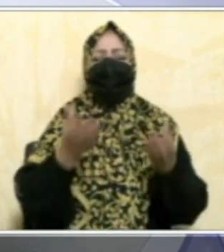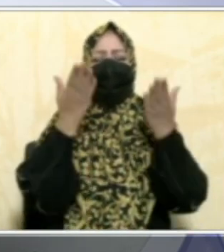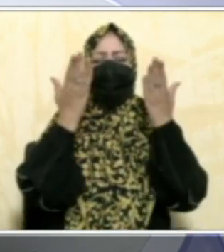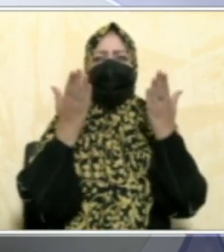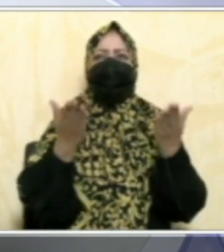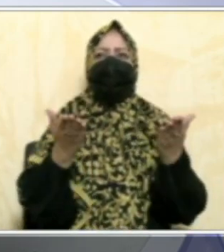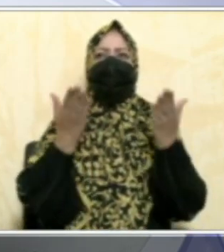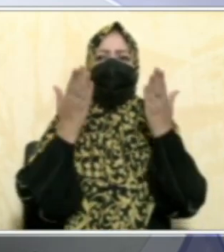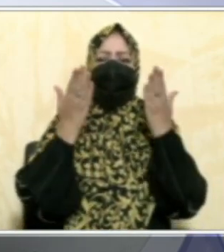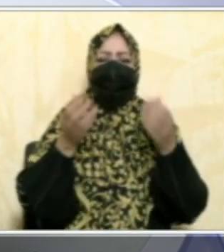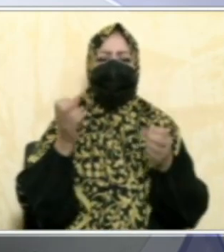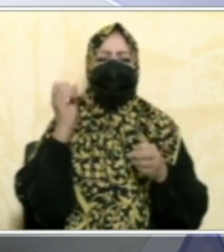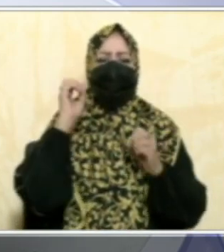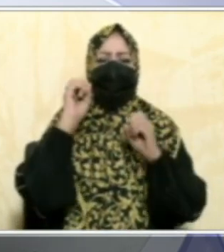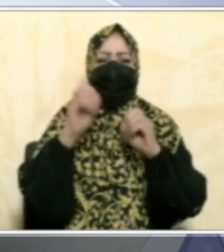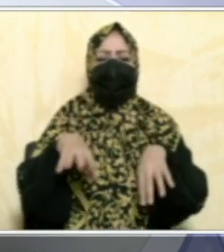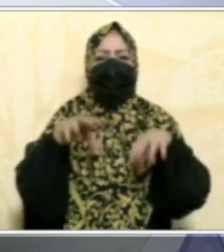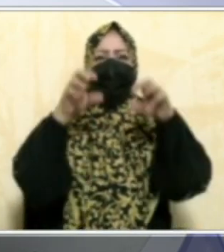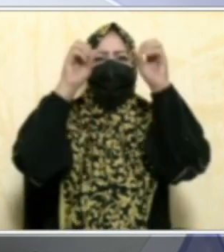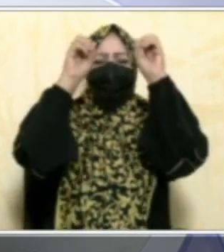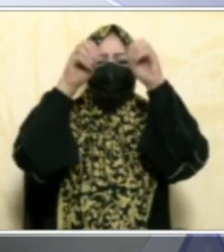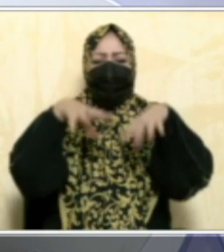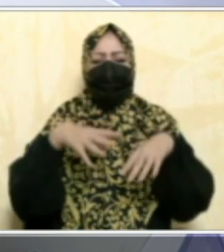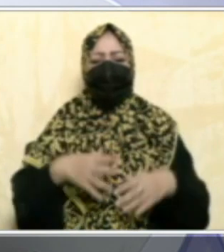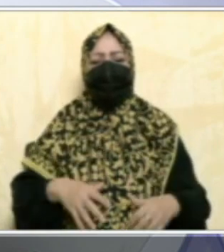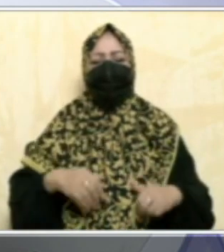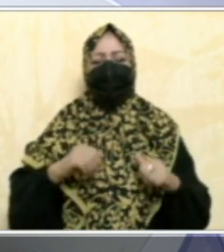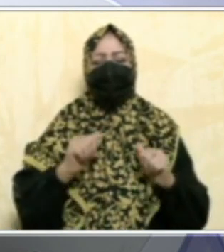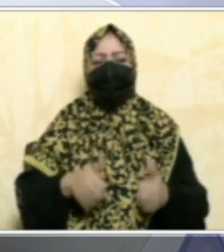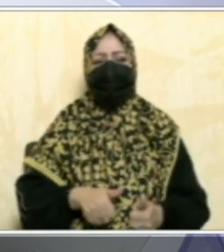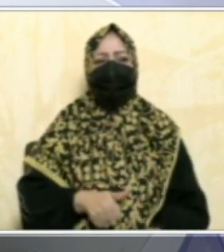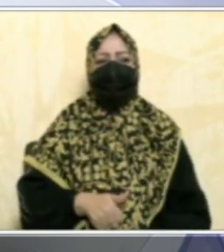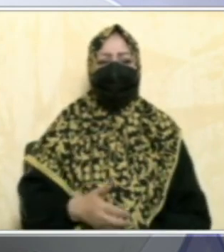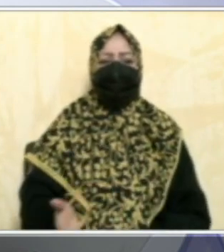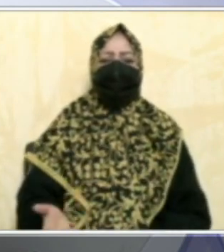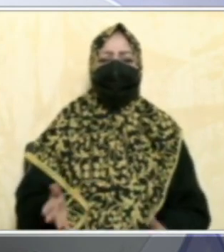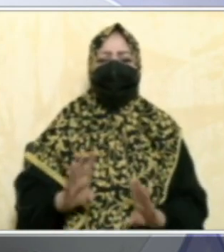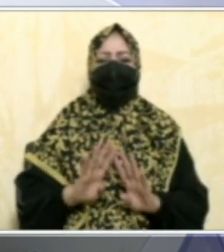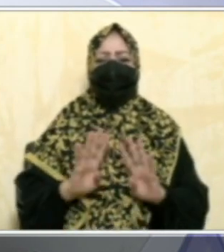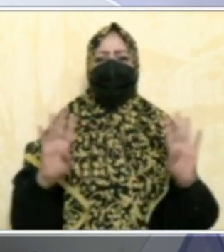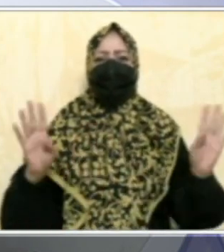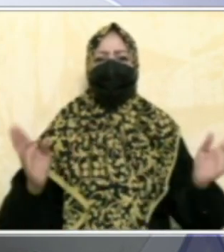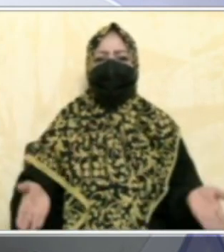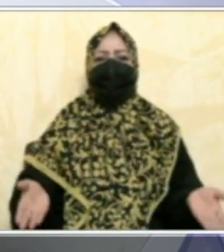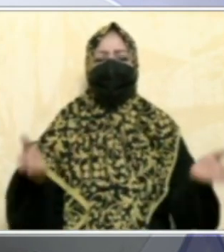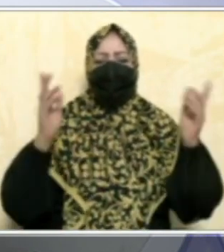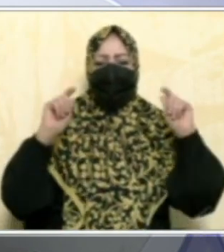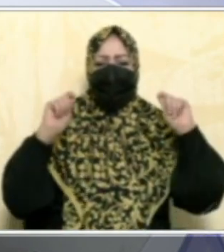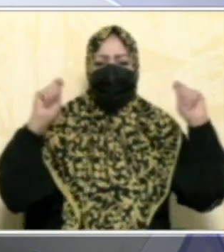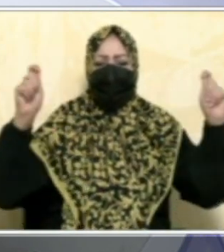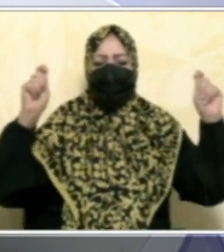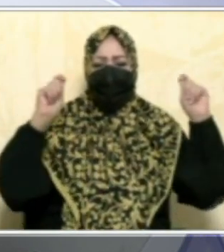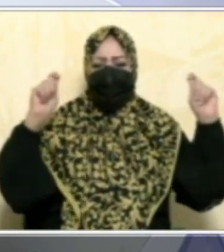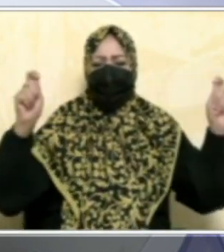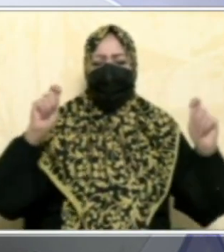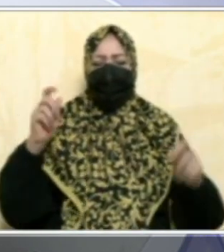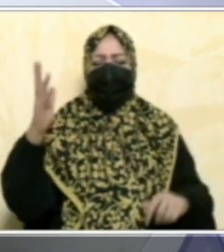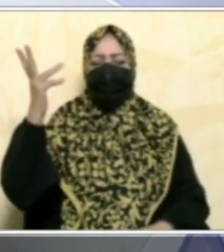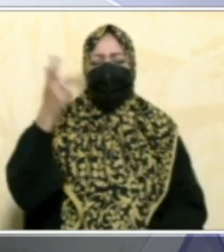من استطاع أن ينظم وقفات احتجاجية يعني تعبر عن مدى تضامن أهلنا